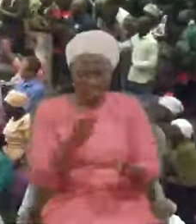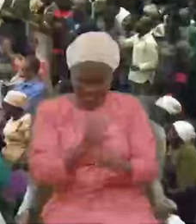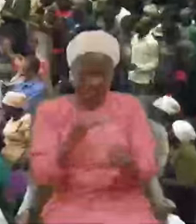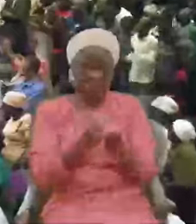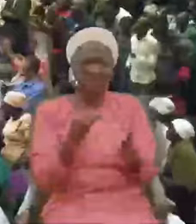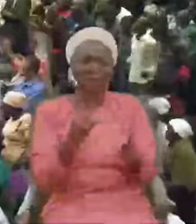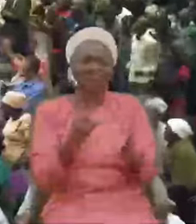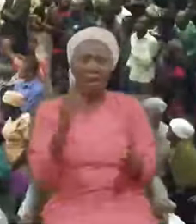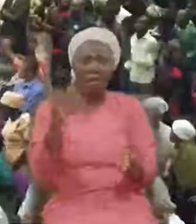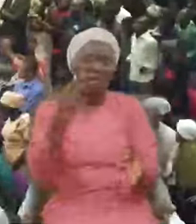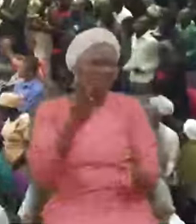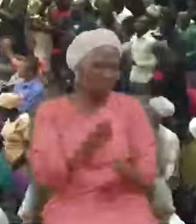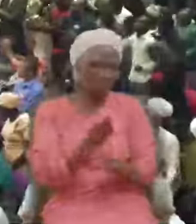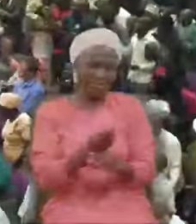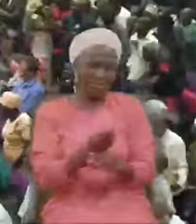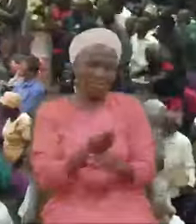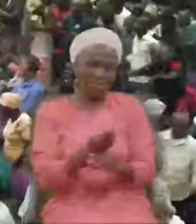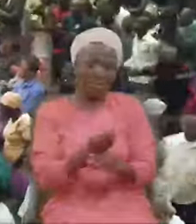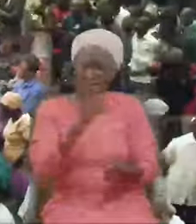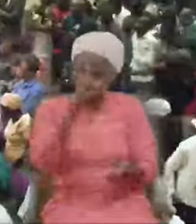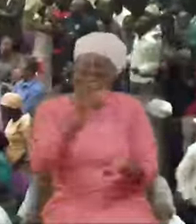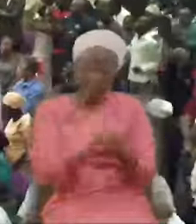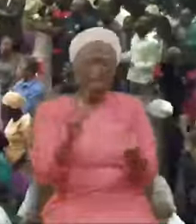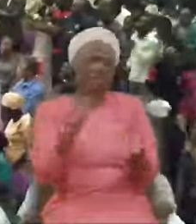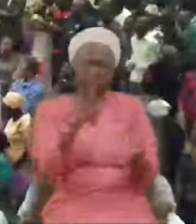cela. Vous êtes guéris.